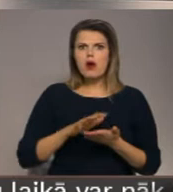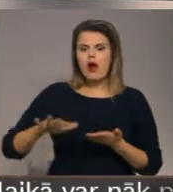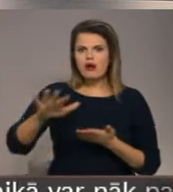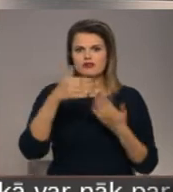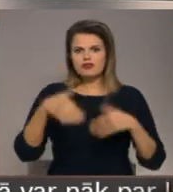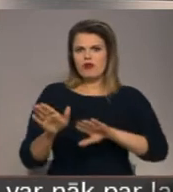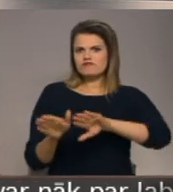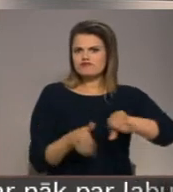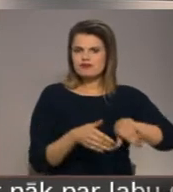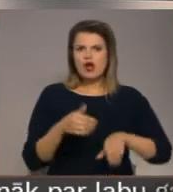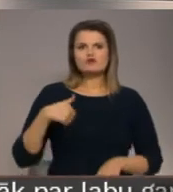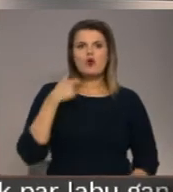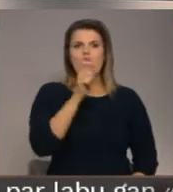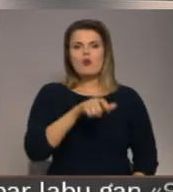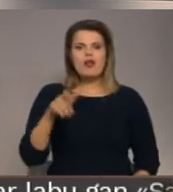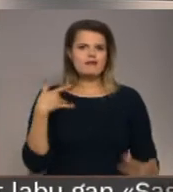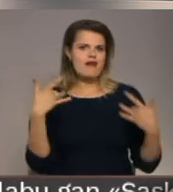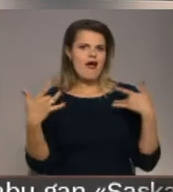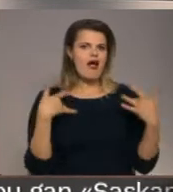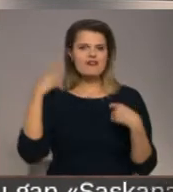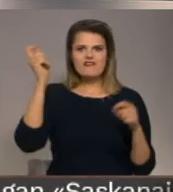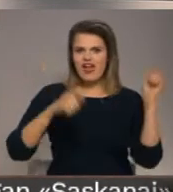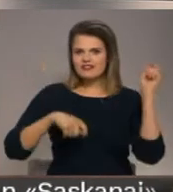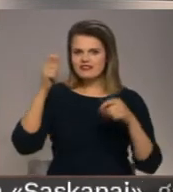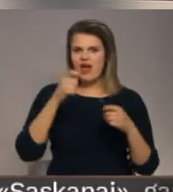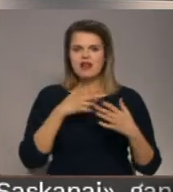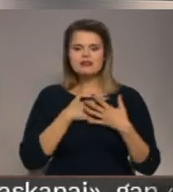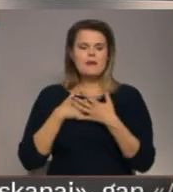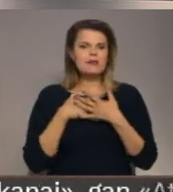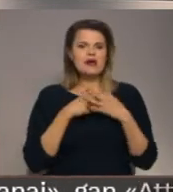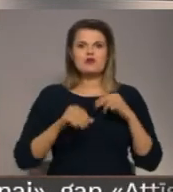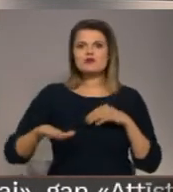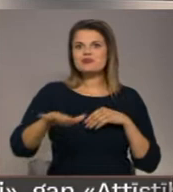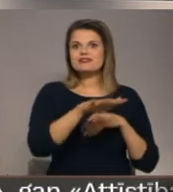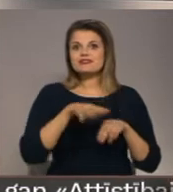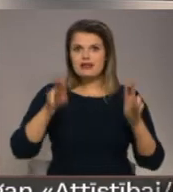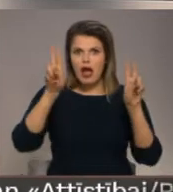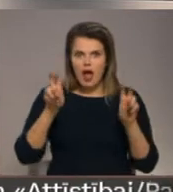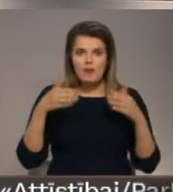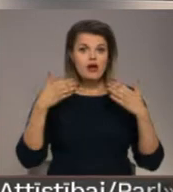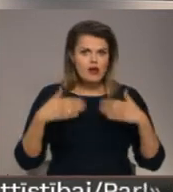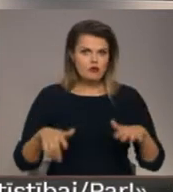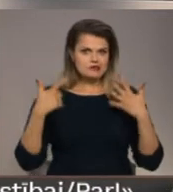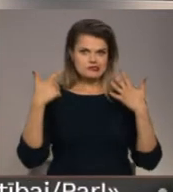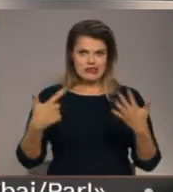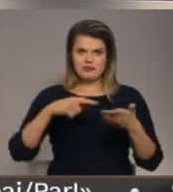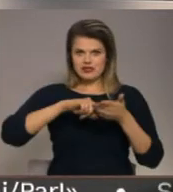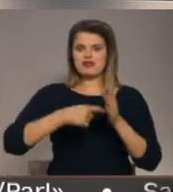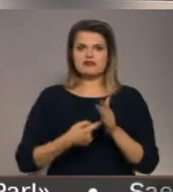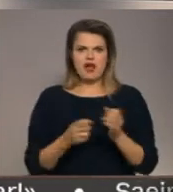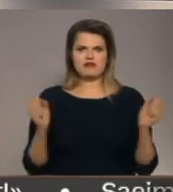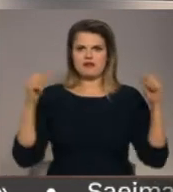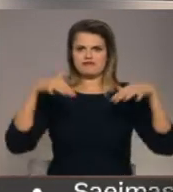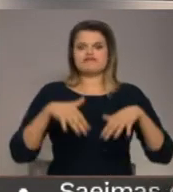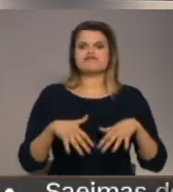teātra festivāls Brīnumzeme. Jau 7. reizi skolu teātri no Latgales, Zemgales un Kurzemes izrādīja savu